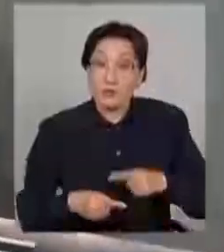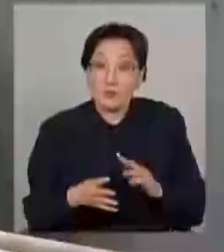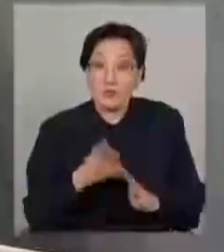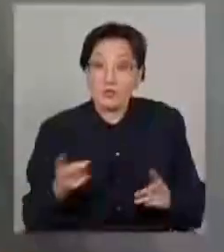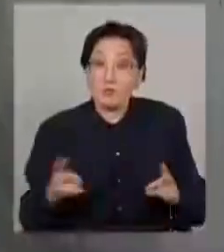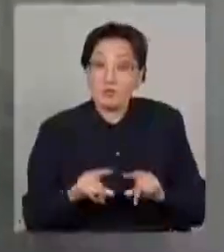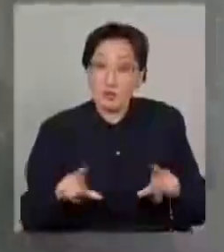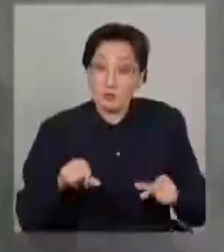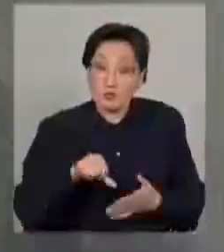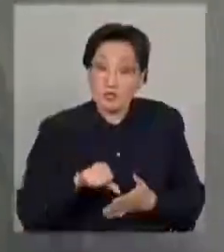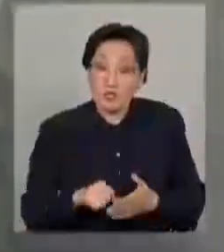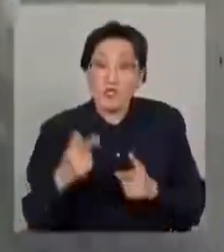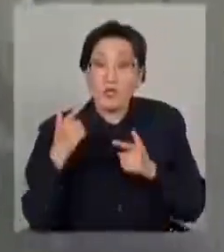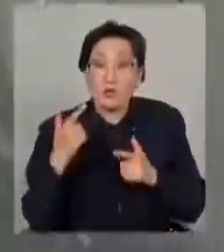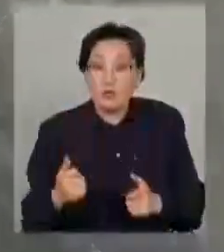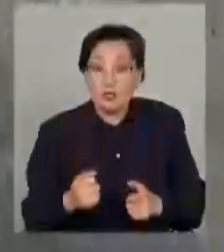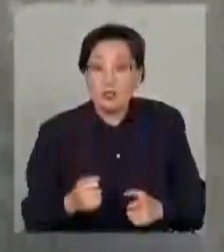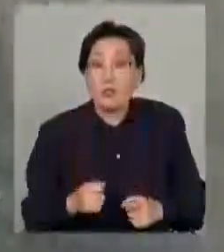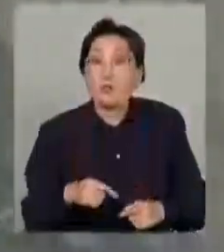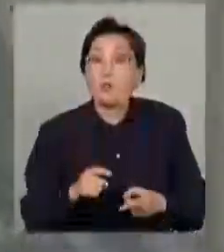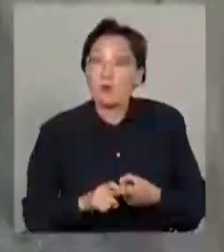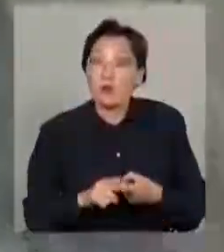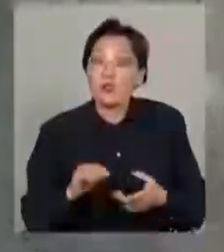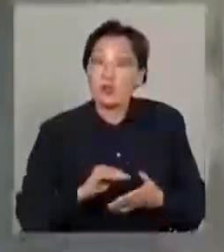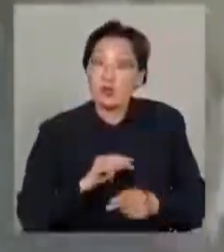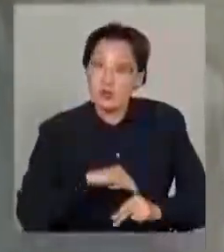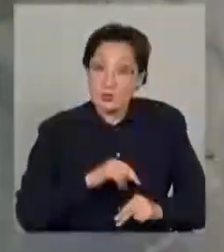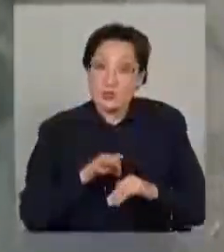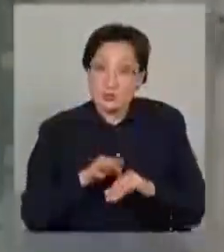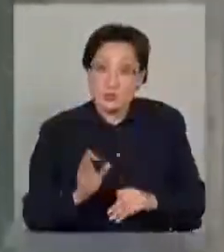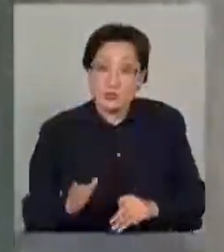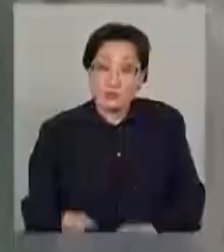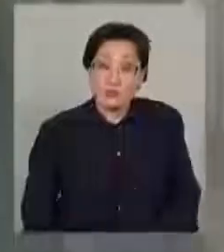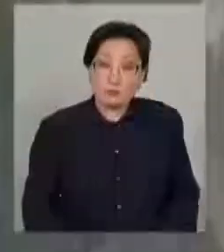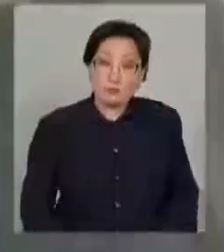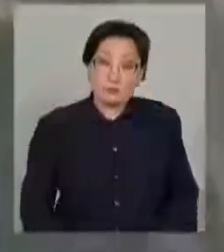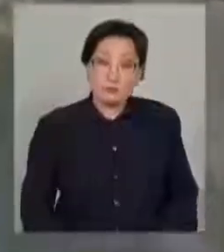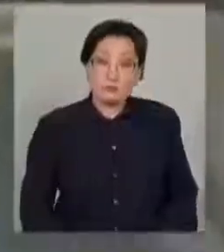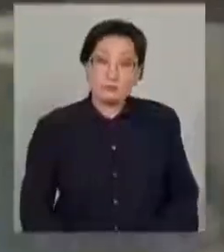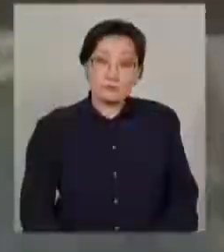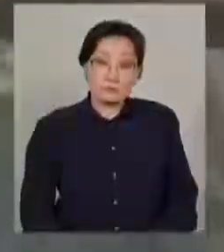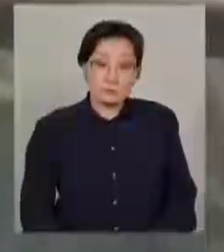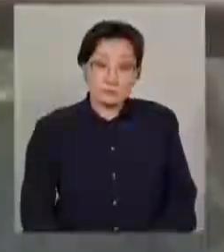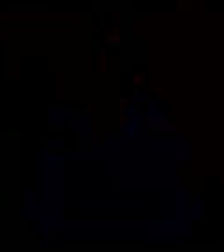орган өкілдері ескертулер бойынша жұмыс істейді. Гүлмұрал Изатқызы, Рашидин Якупов, Алматы телеарнасы.